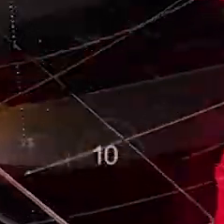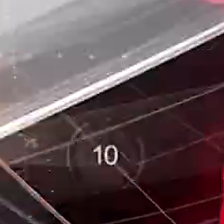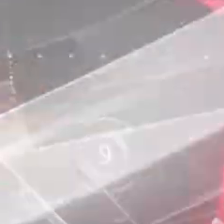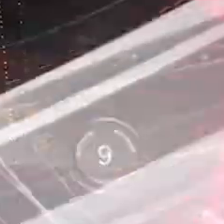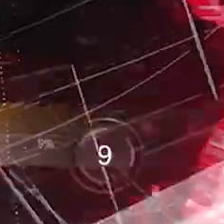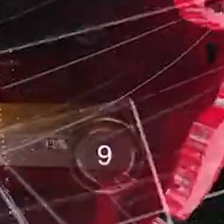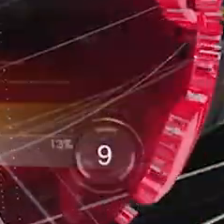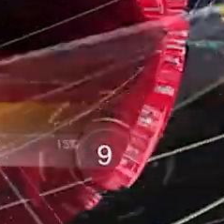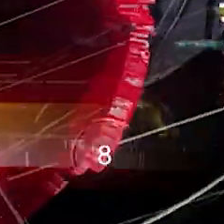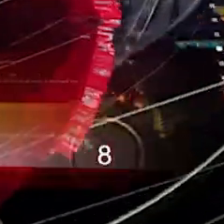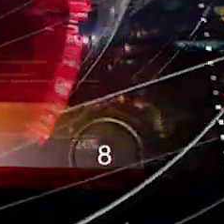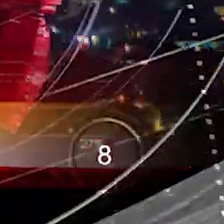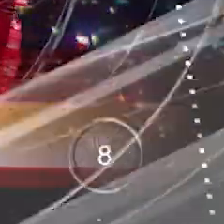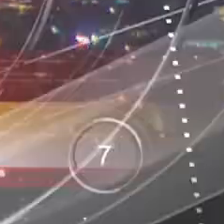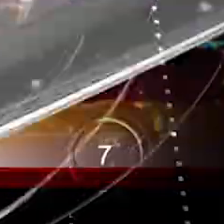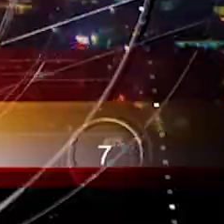Hai sahabat